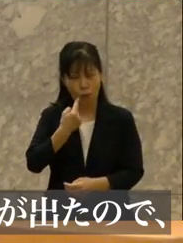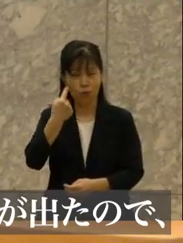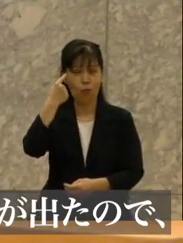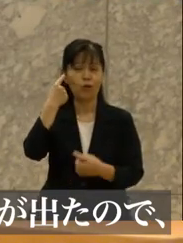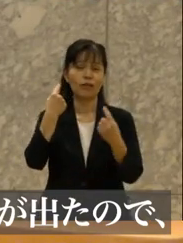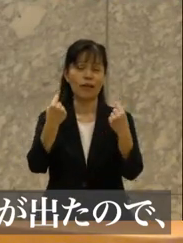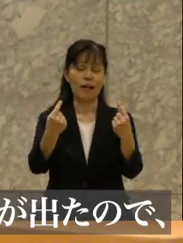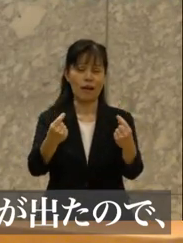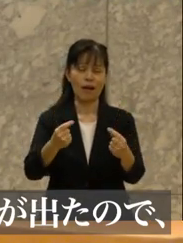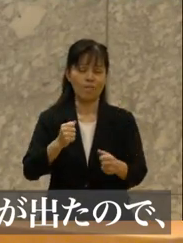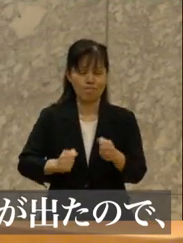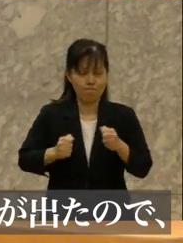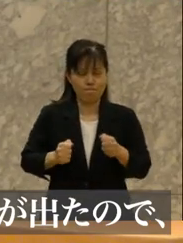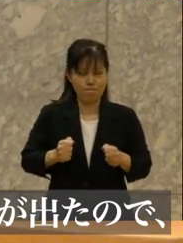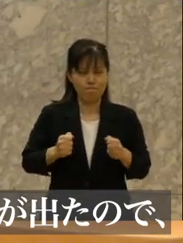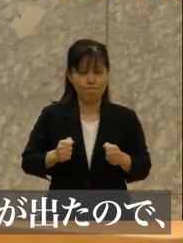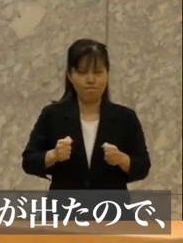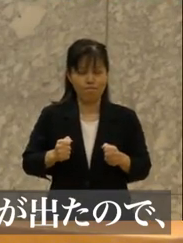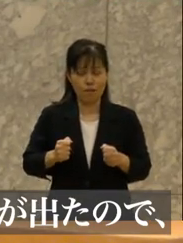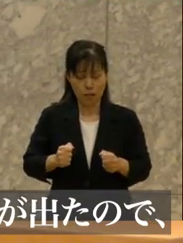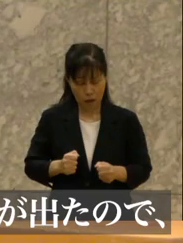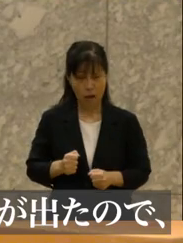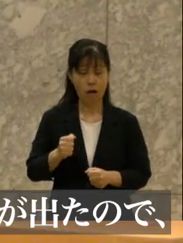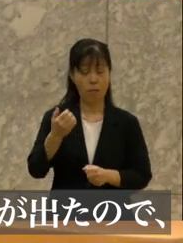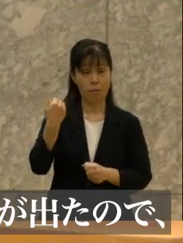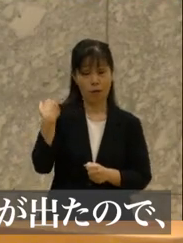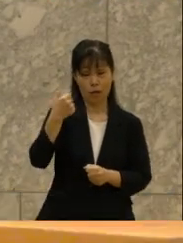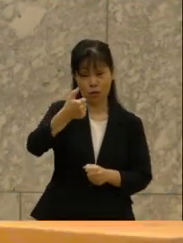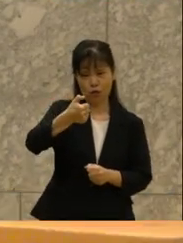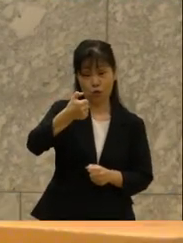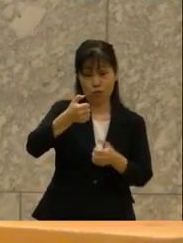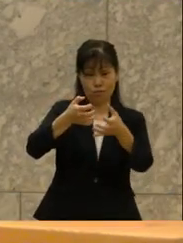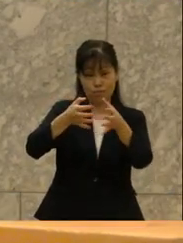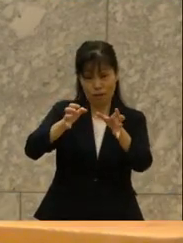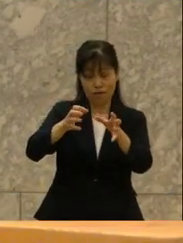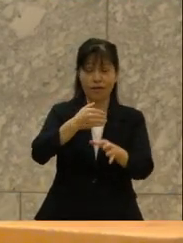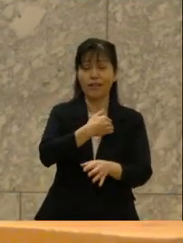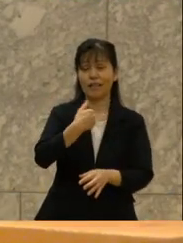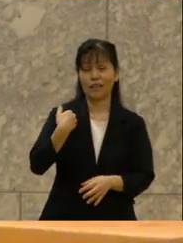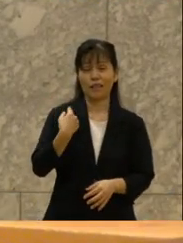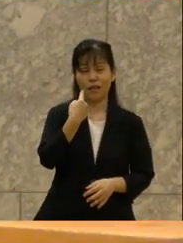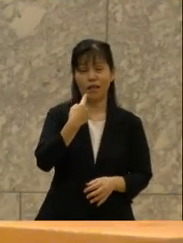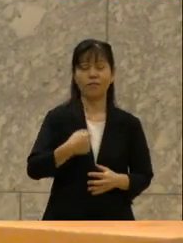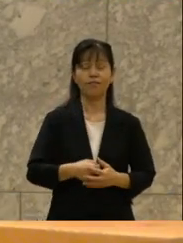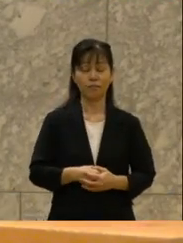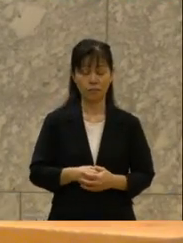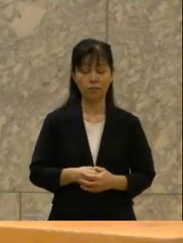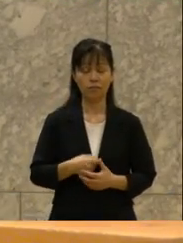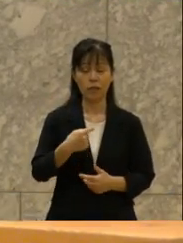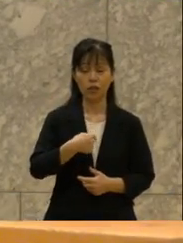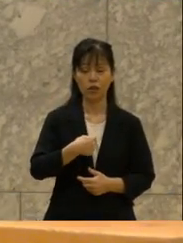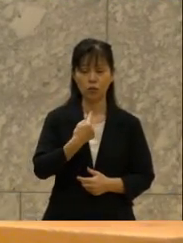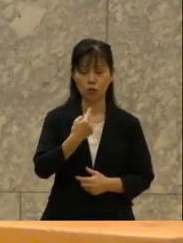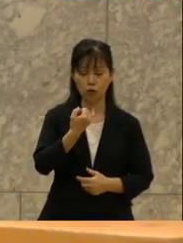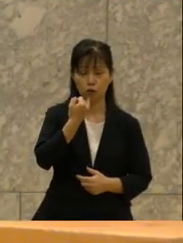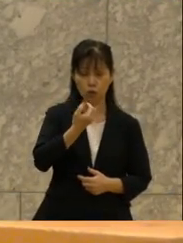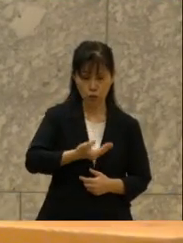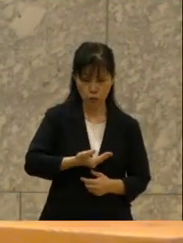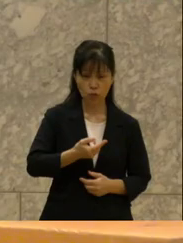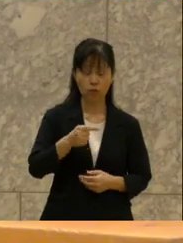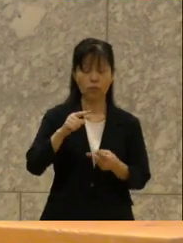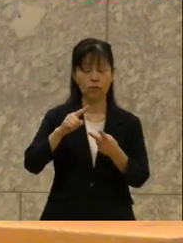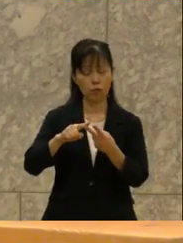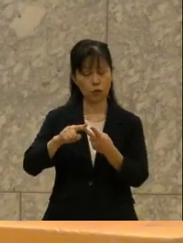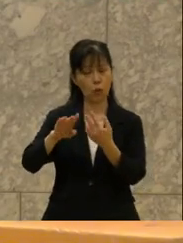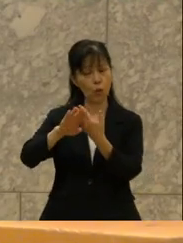思いながら走ってたらあの記録が出たのでやっぱりそういう自分を許すこととそれには